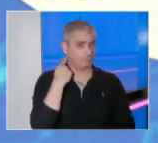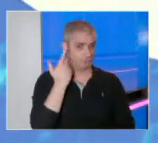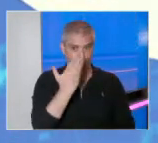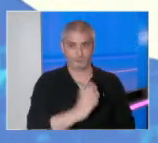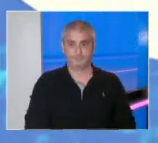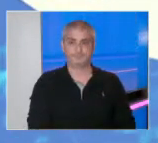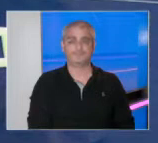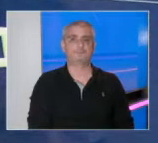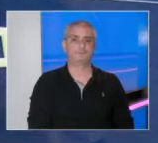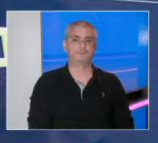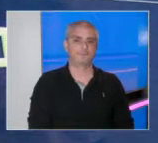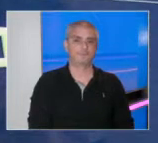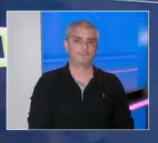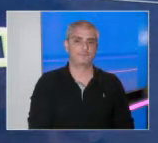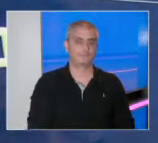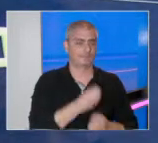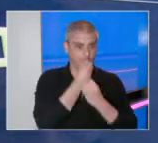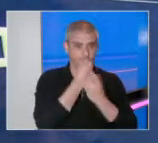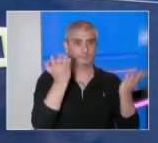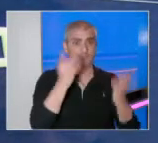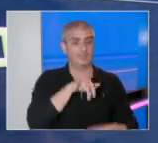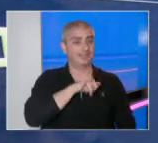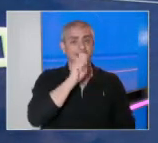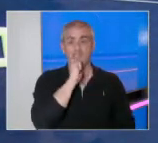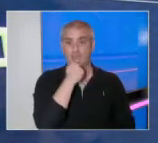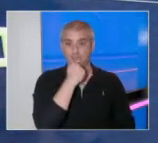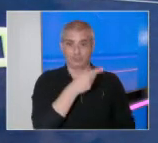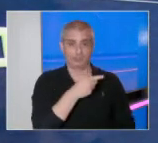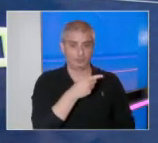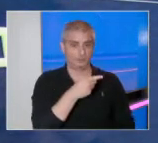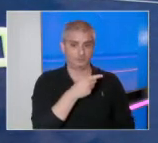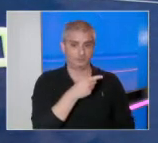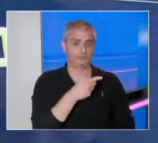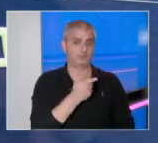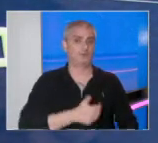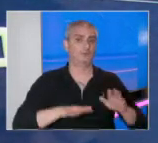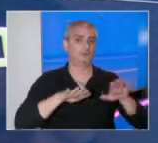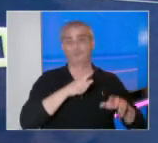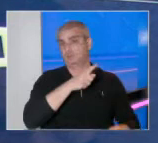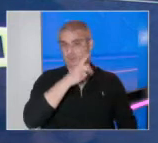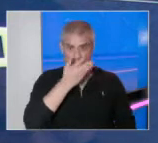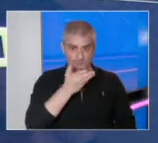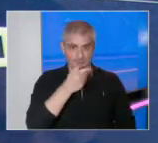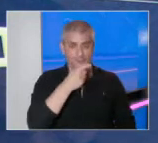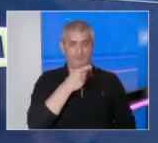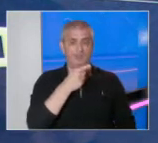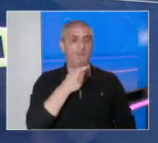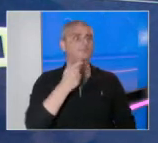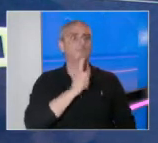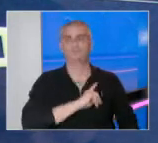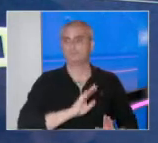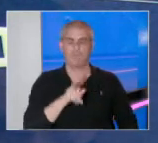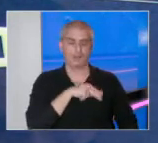אותו. העדפת הטיסה החשאית של ראש הממשלה לסעודיה הינה צעד